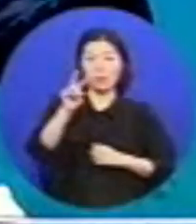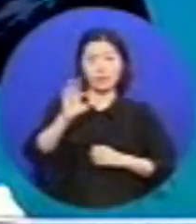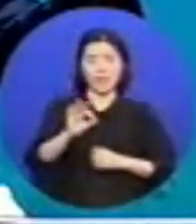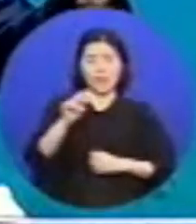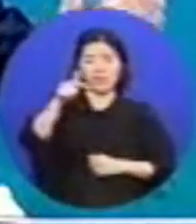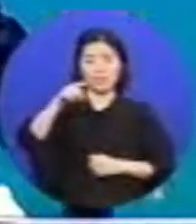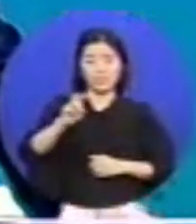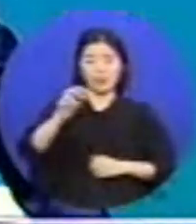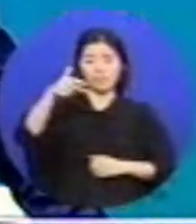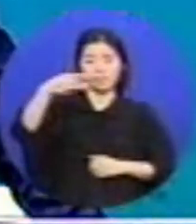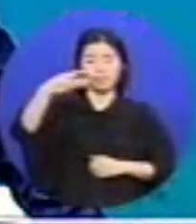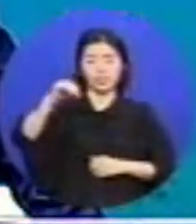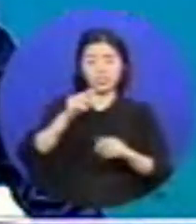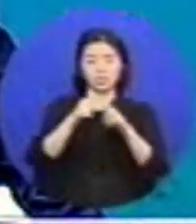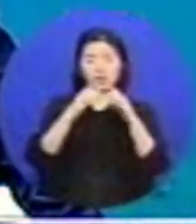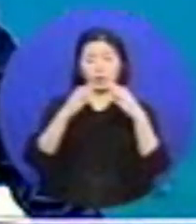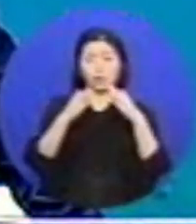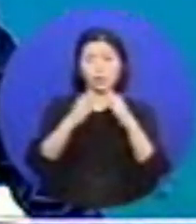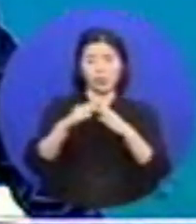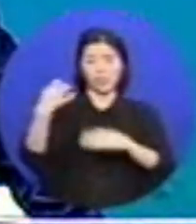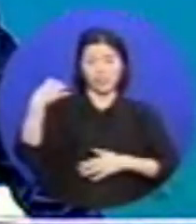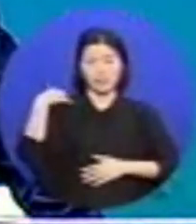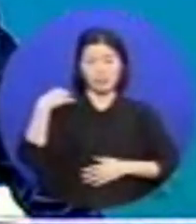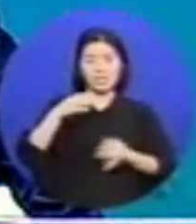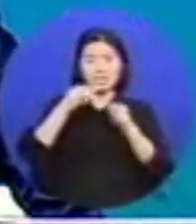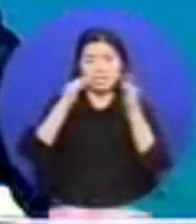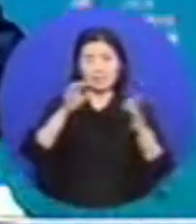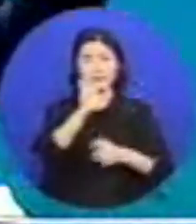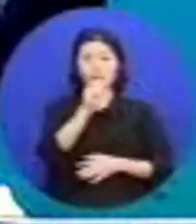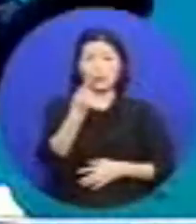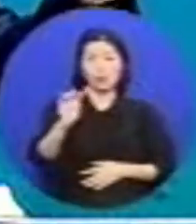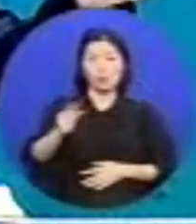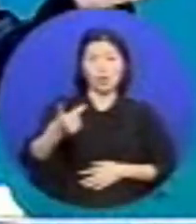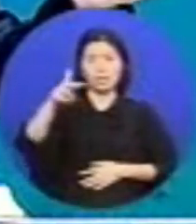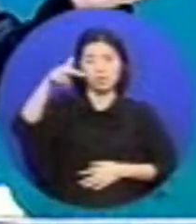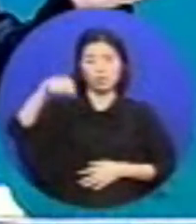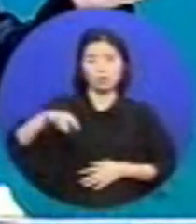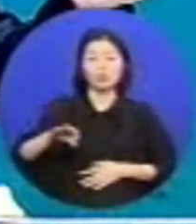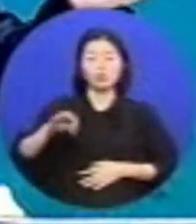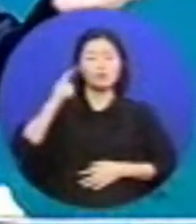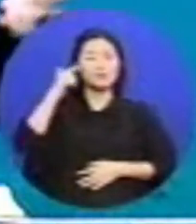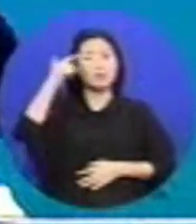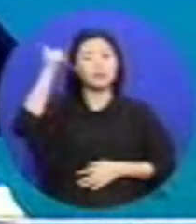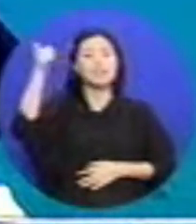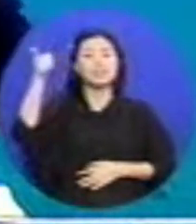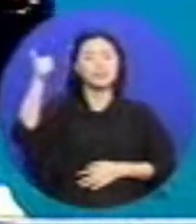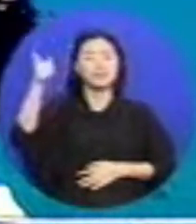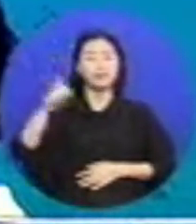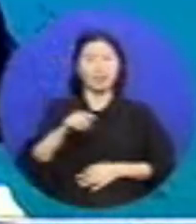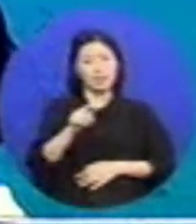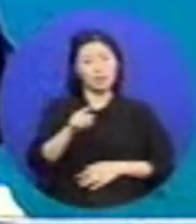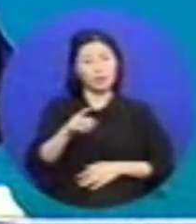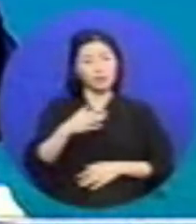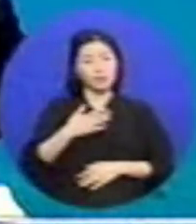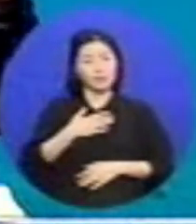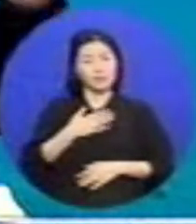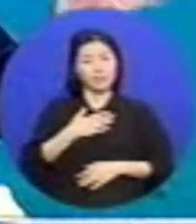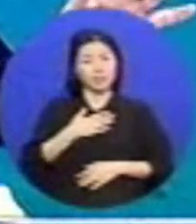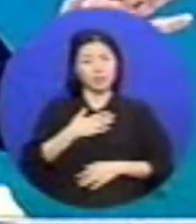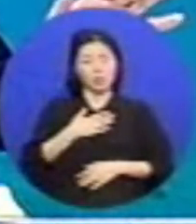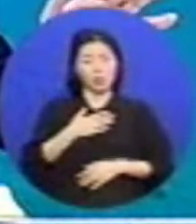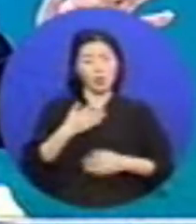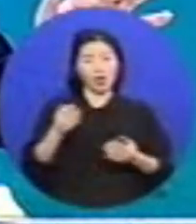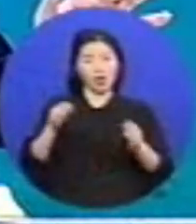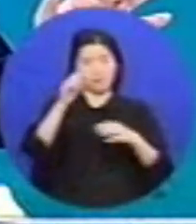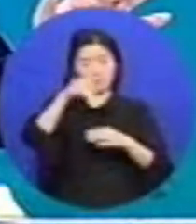목양감리교회 담임 목사님 김완중 목사님이라고 계신데 그 목사님 이야기예요. 저는 그 목사님 제게 신학교에 바로